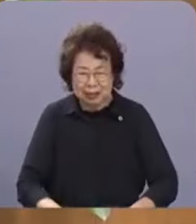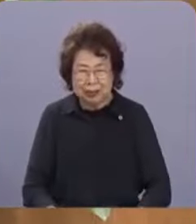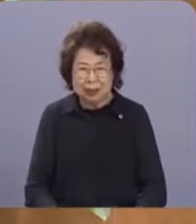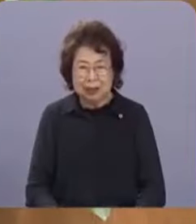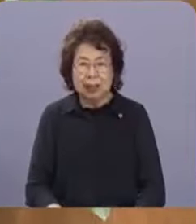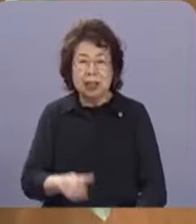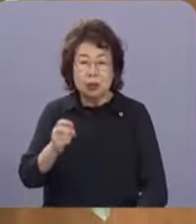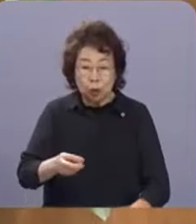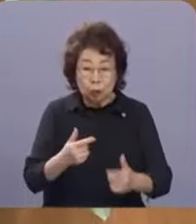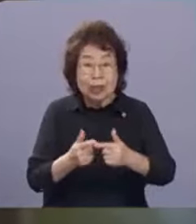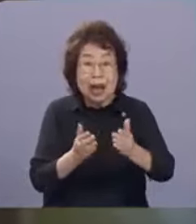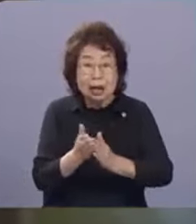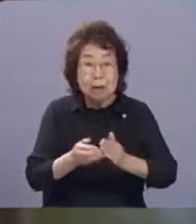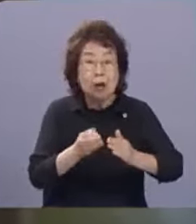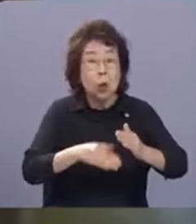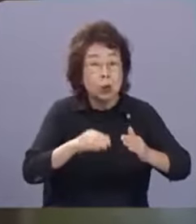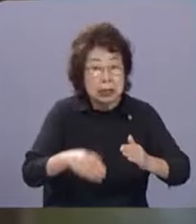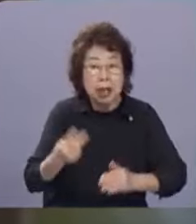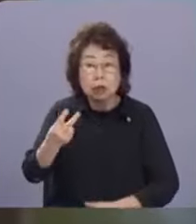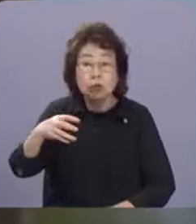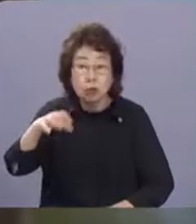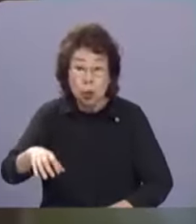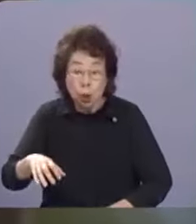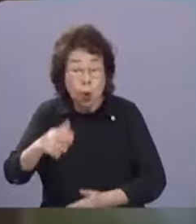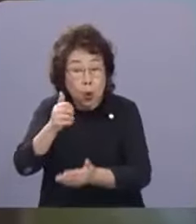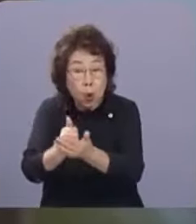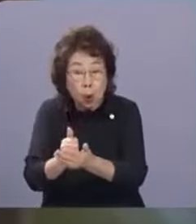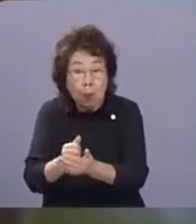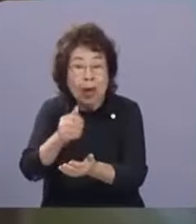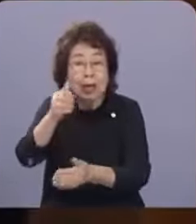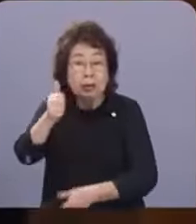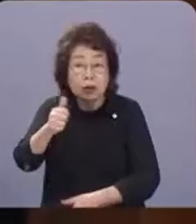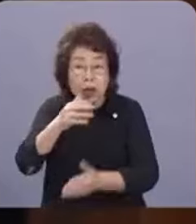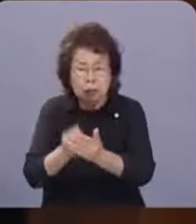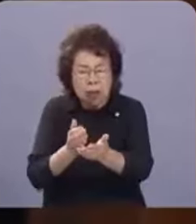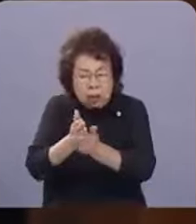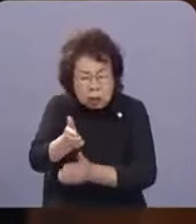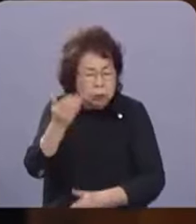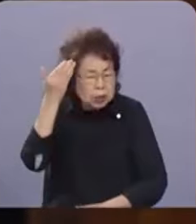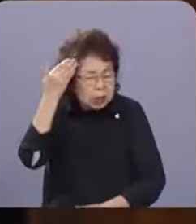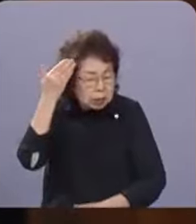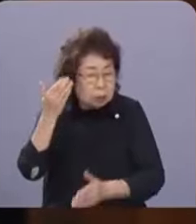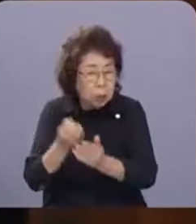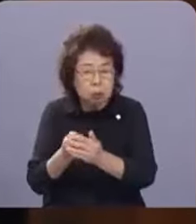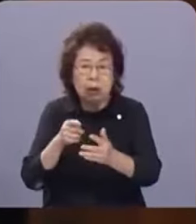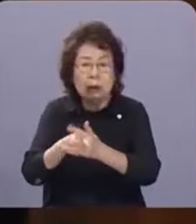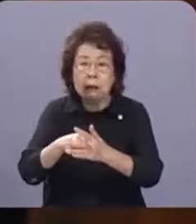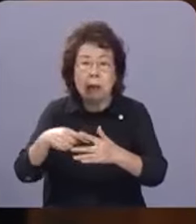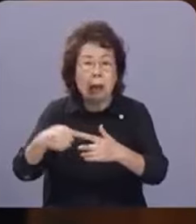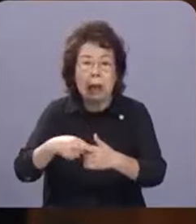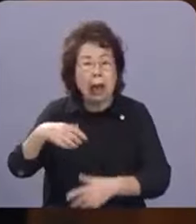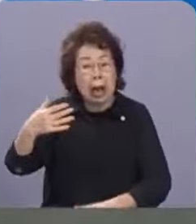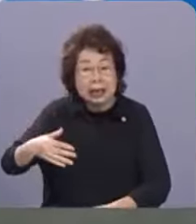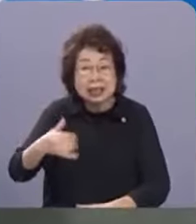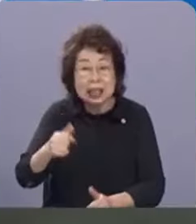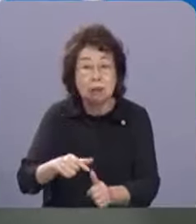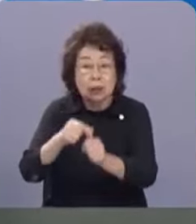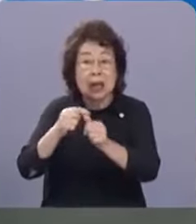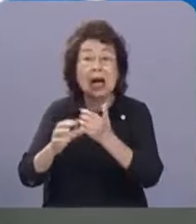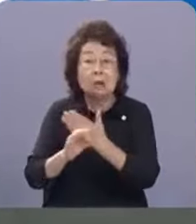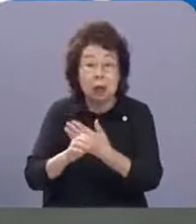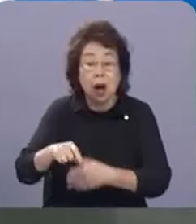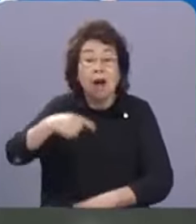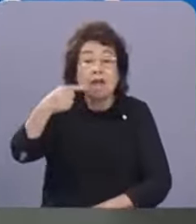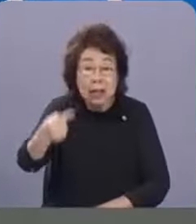진흥 공사와 부산항만공사 두 해양 공기업 수장으로 전문성이나 업무 이해도가 떨어지는 인사가 임명될 경우